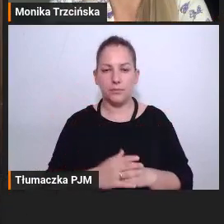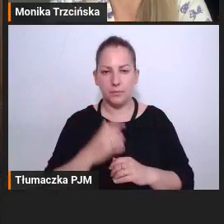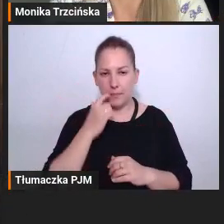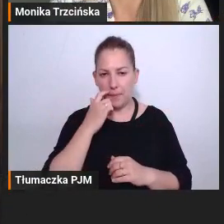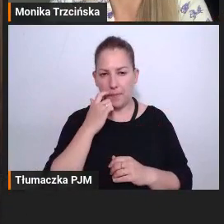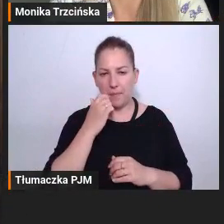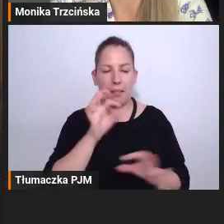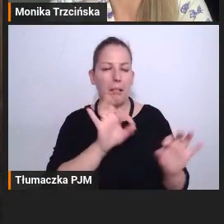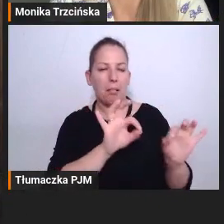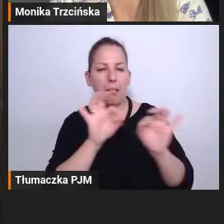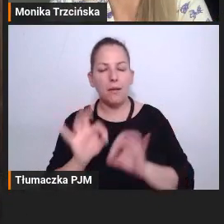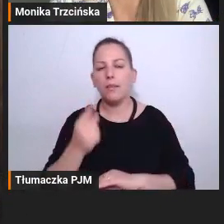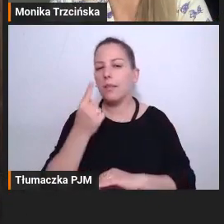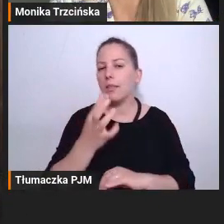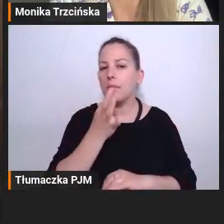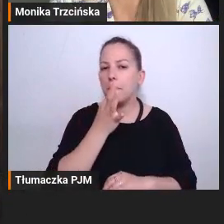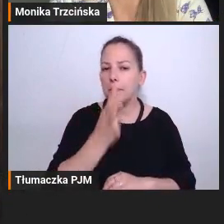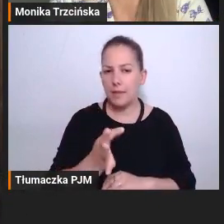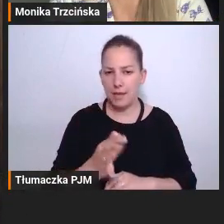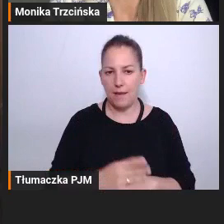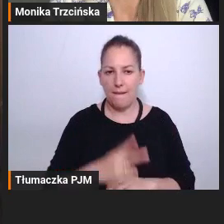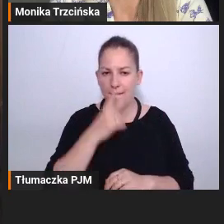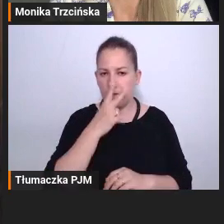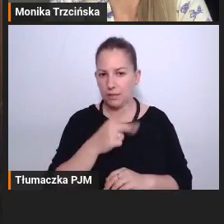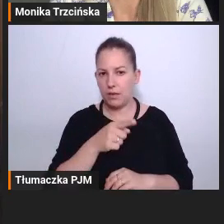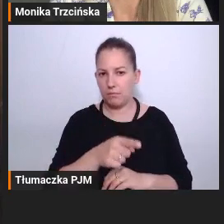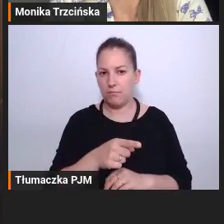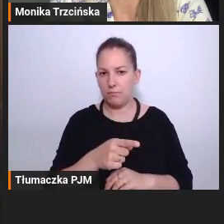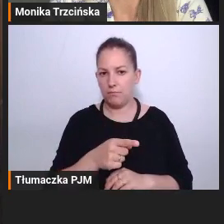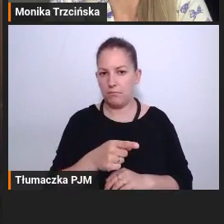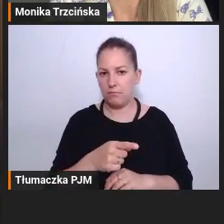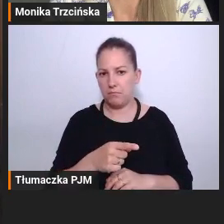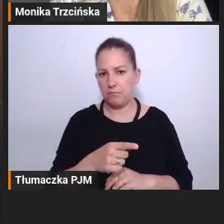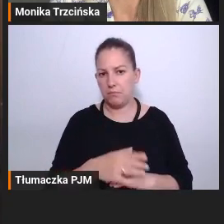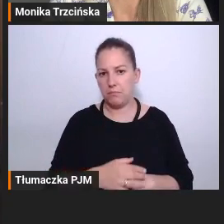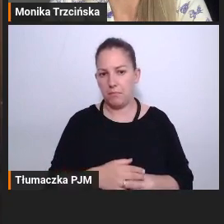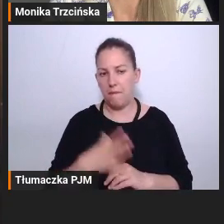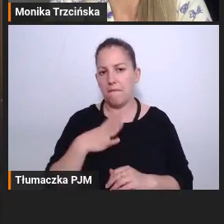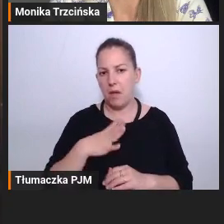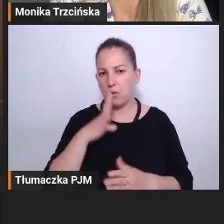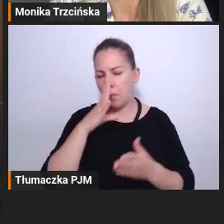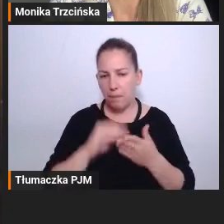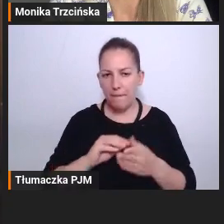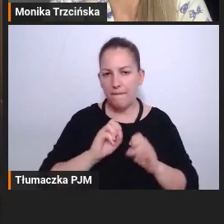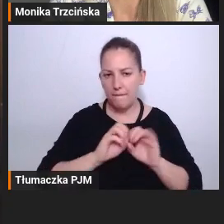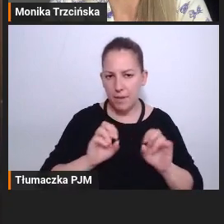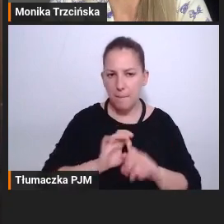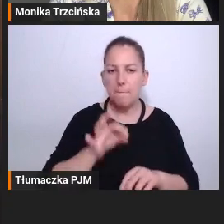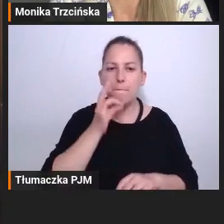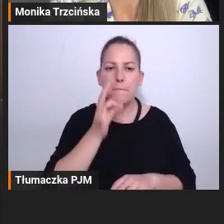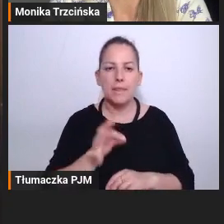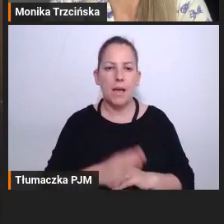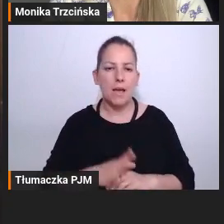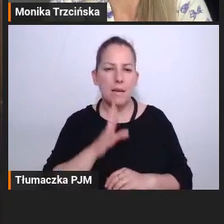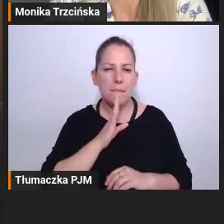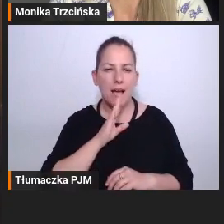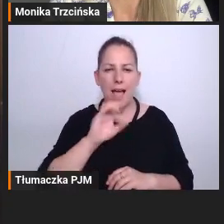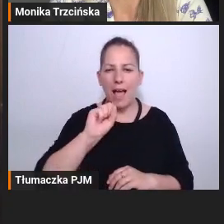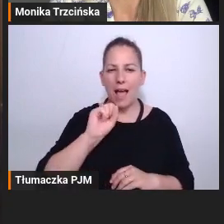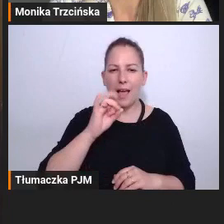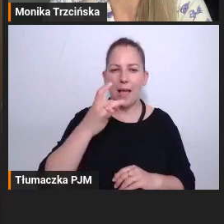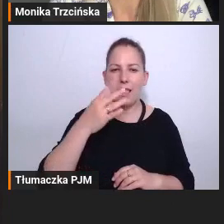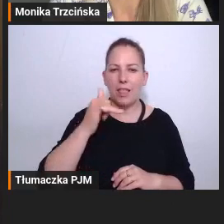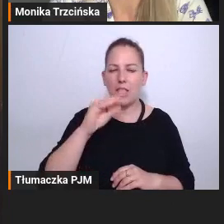jedno pytanie, bo tutaj widzę takie, warto chyba powtórzyć to czy wyjaśnić. Pyta chyba